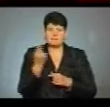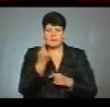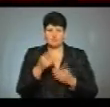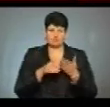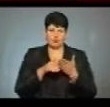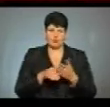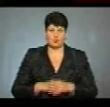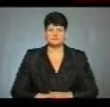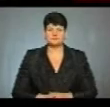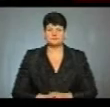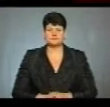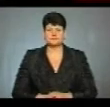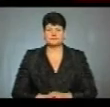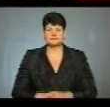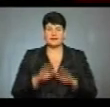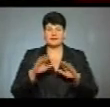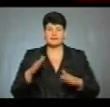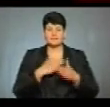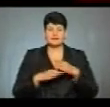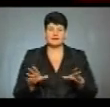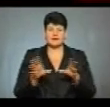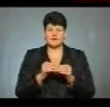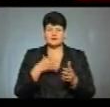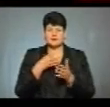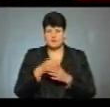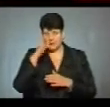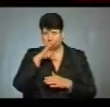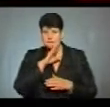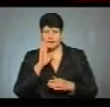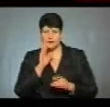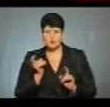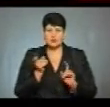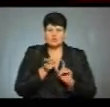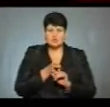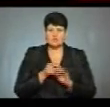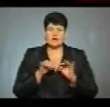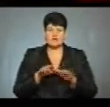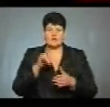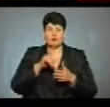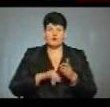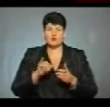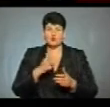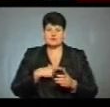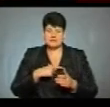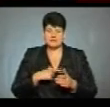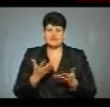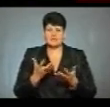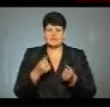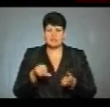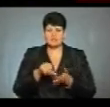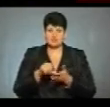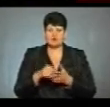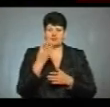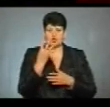допомогу. Діти з інвалідністю разом зі своїми батьками долучилися до акції «Повір у себе», під час якої взяли участь у